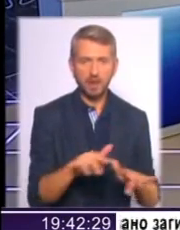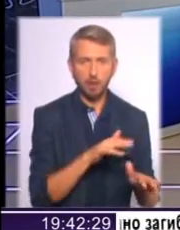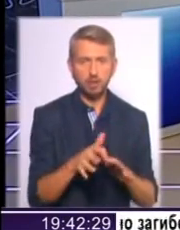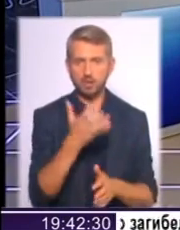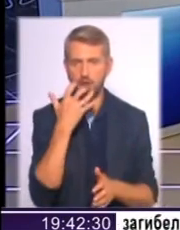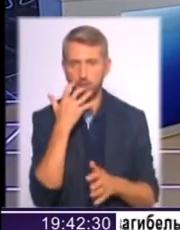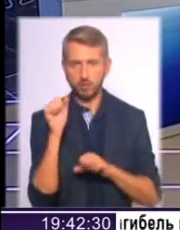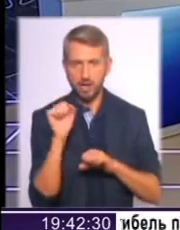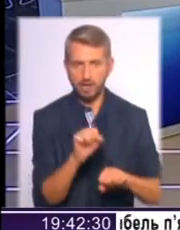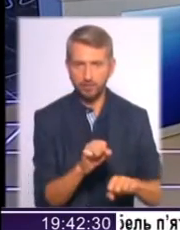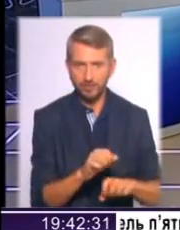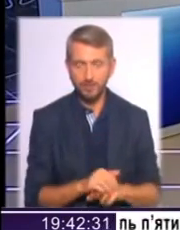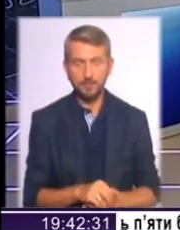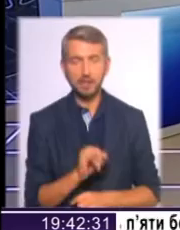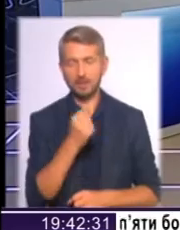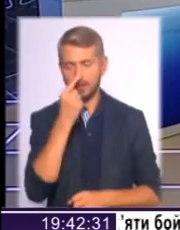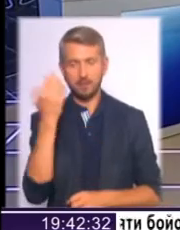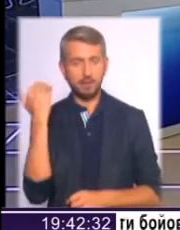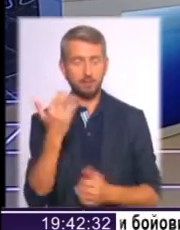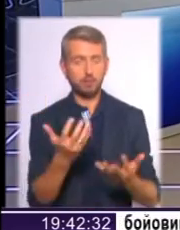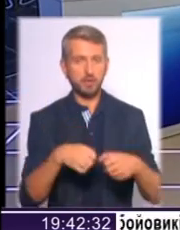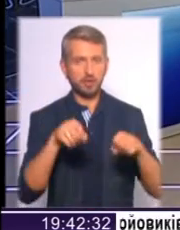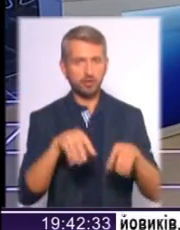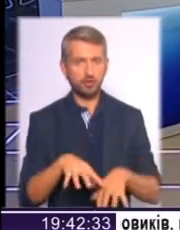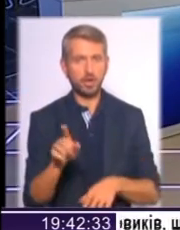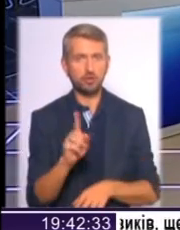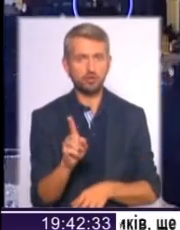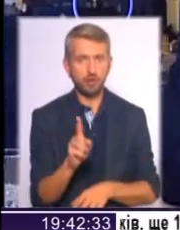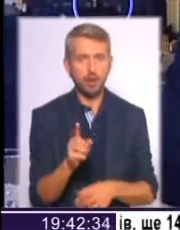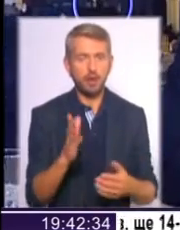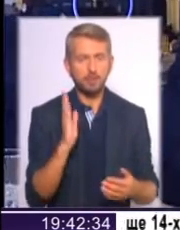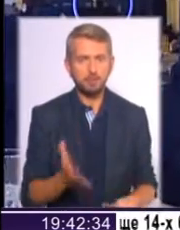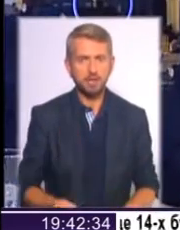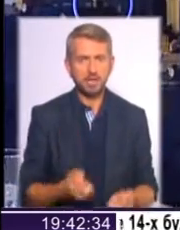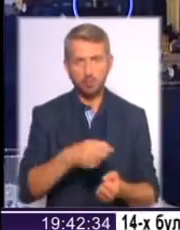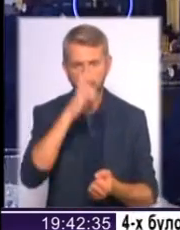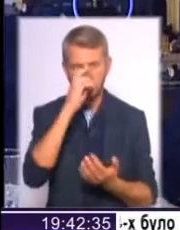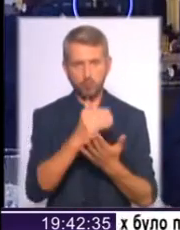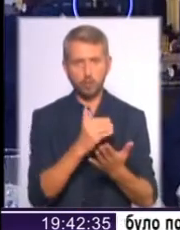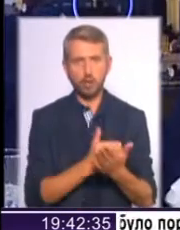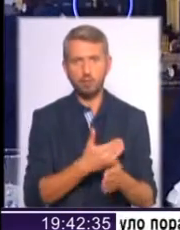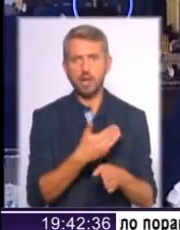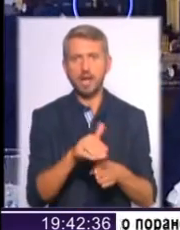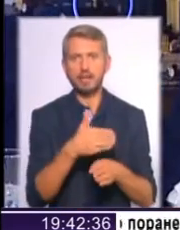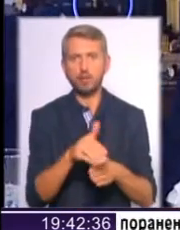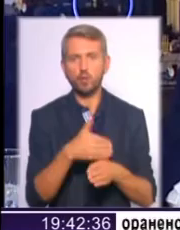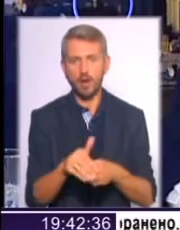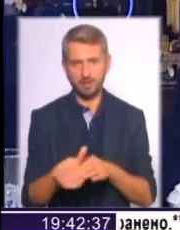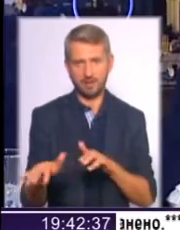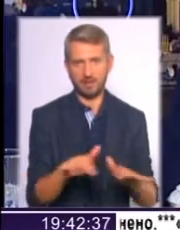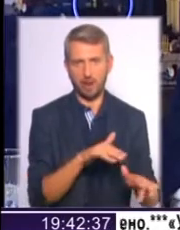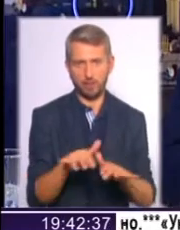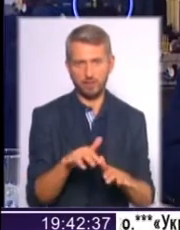енергозбереження. І не так давно прийняли ми рішення про те, що підтримуємо державну програму кредитування заходів з